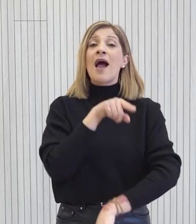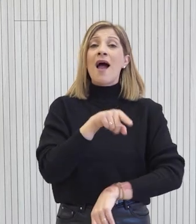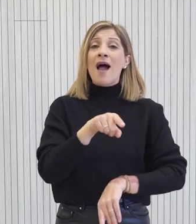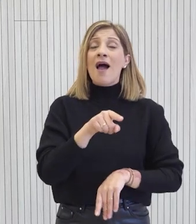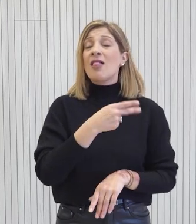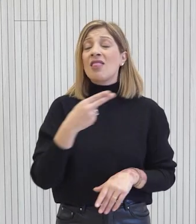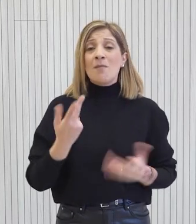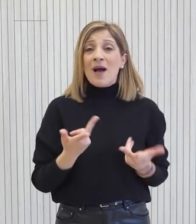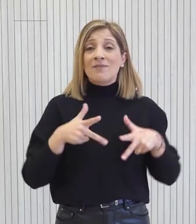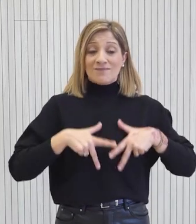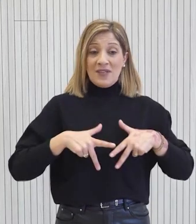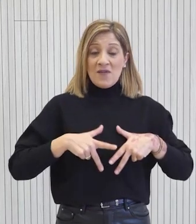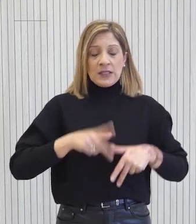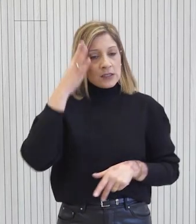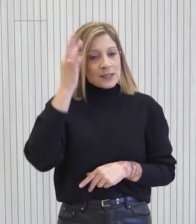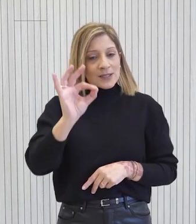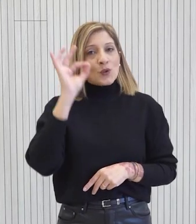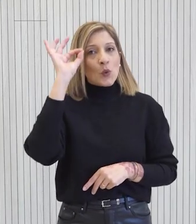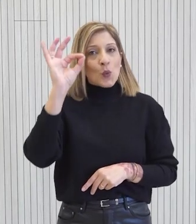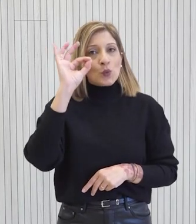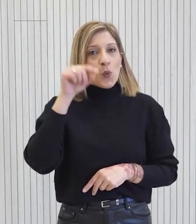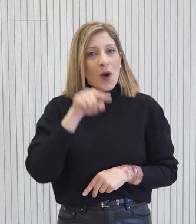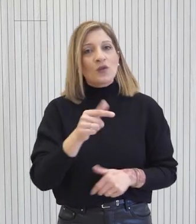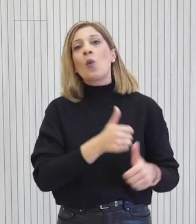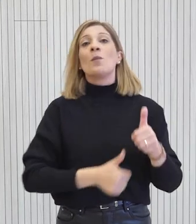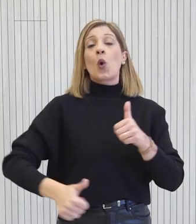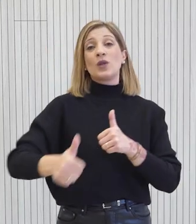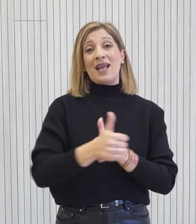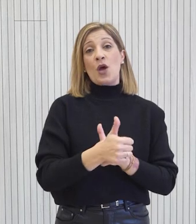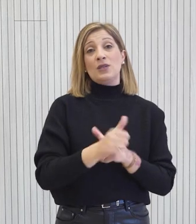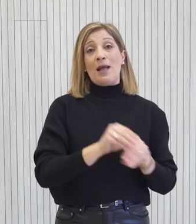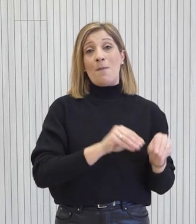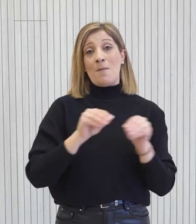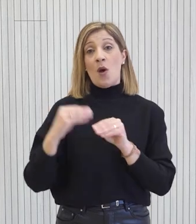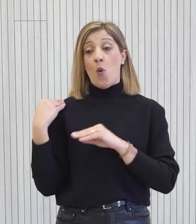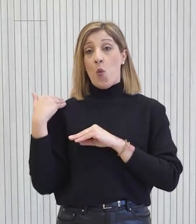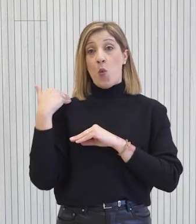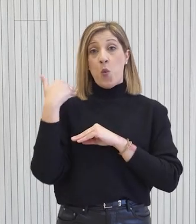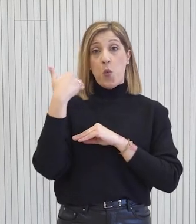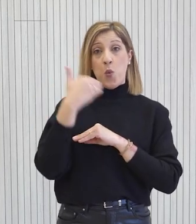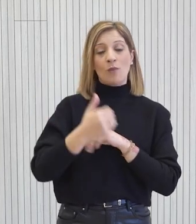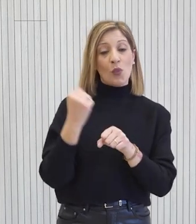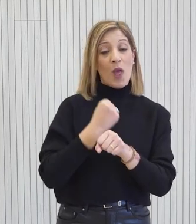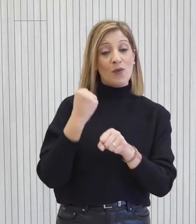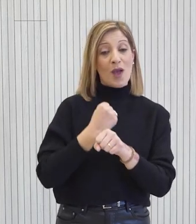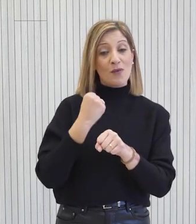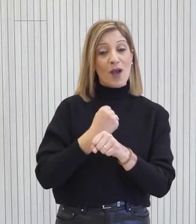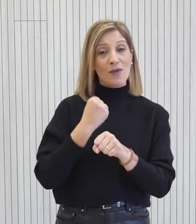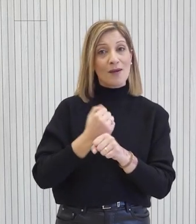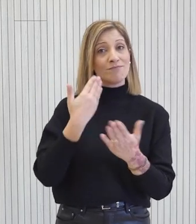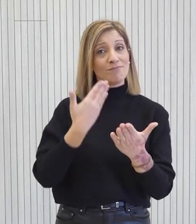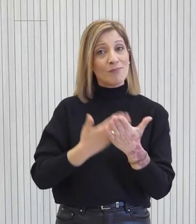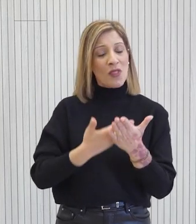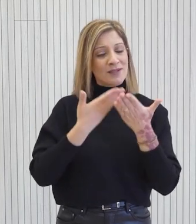για την κυβέρνηση πυλώνα προτεραιότητας και ο μέχρι σήμερα μεθοδικός και αποδοτικός σχεδιασμός που υλοποιείται αποδεικνύει την αποτελεσματικότητα